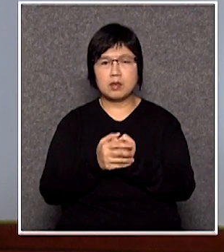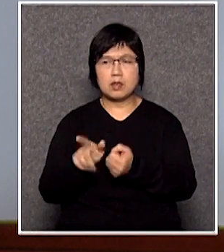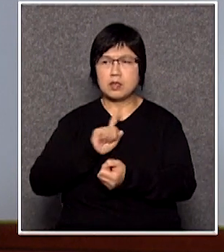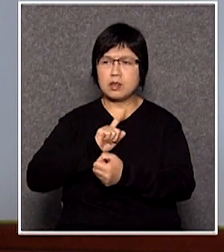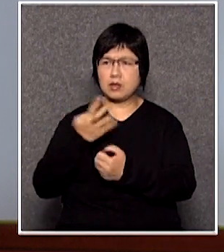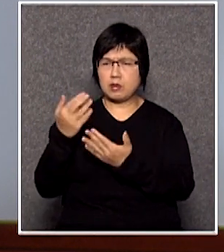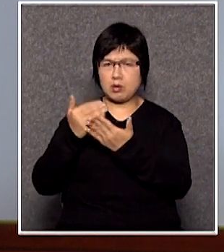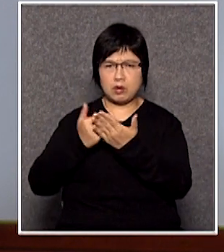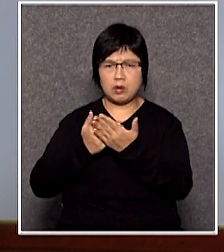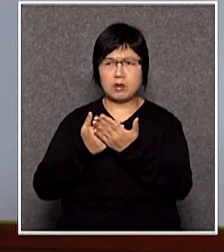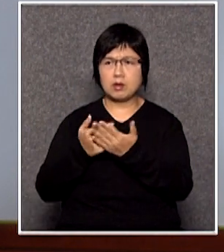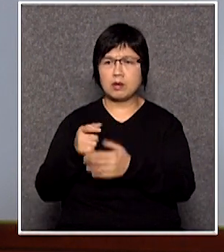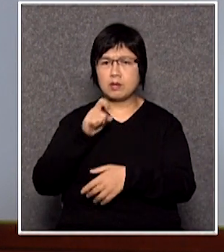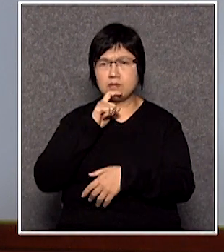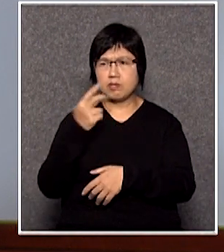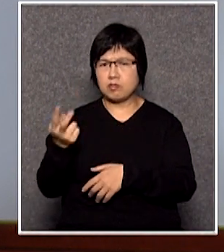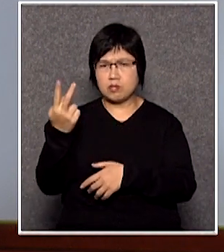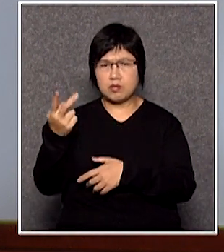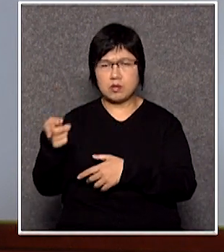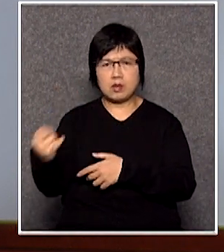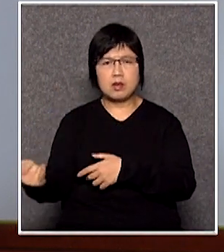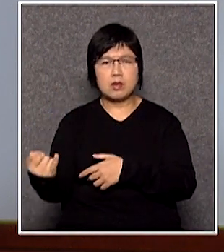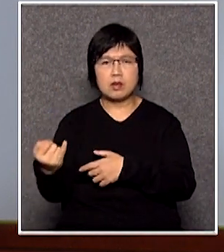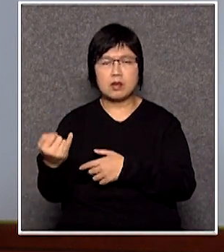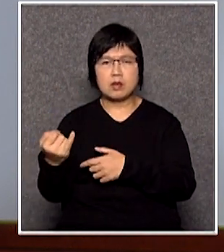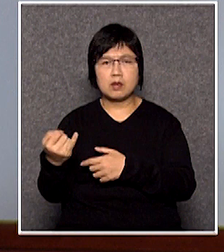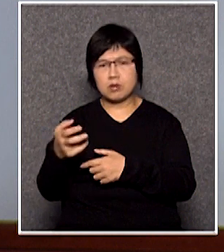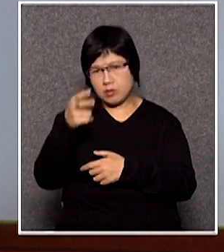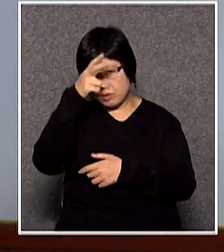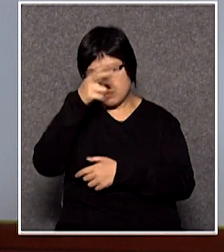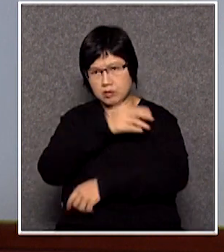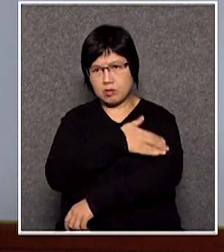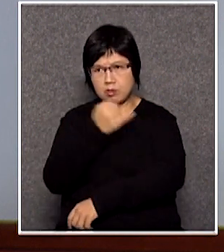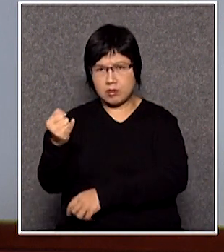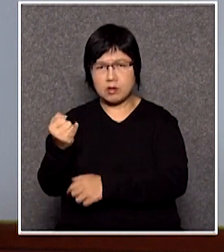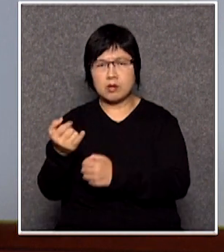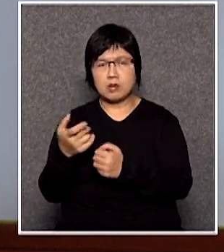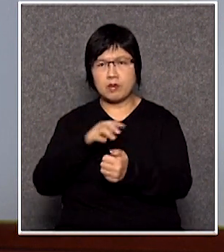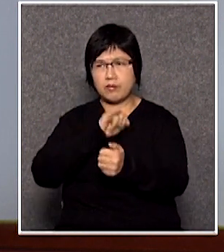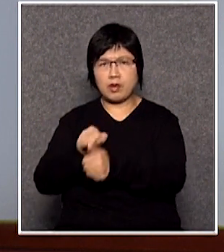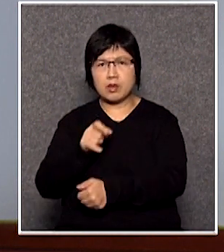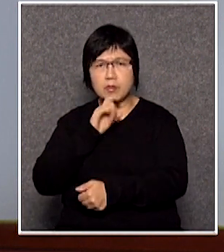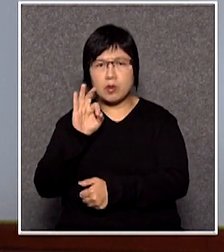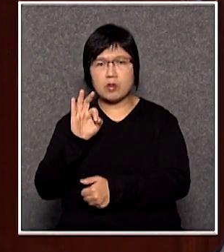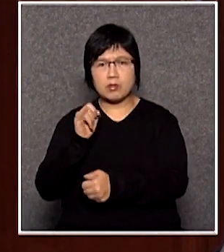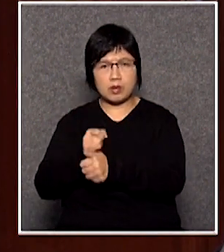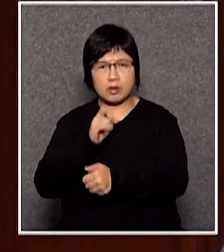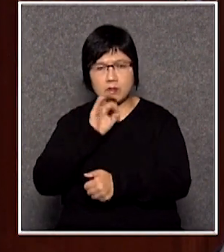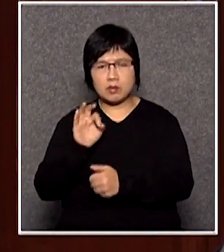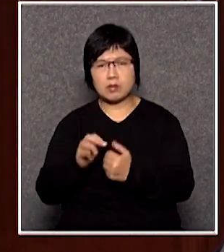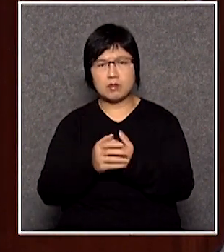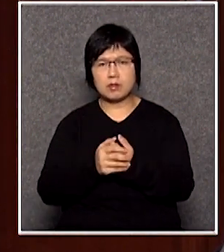機制，呢兩個咁嘅令人壞官，有冇受到你哋懲處？有冇？ 梁議員，請